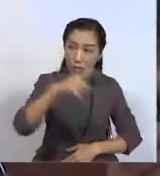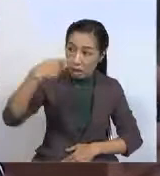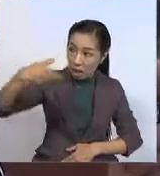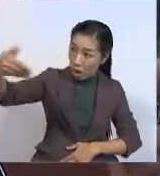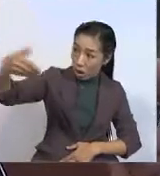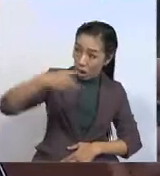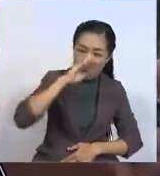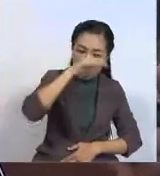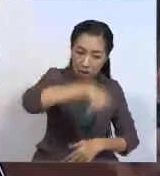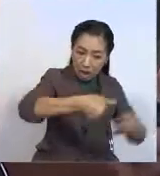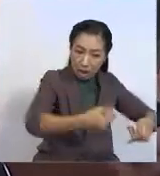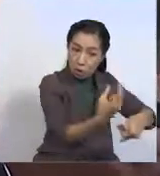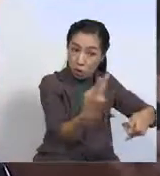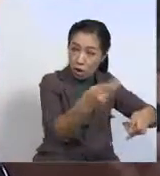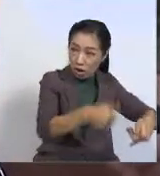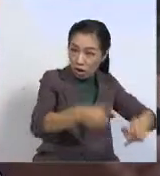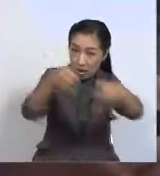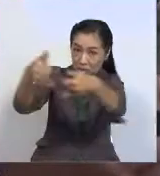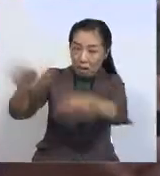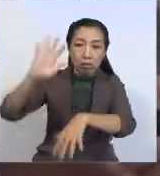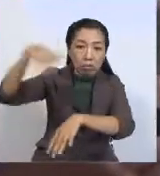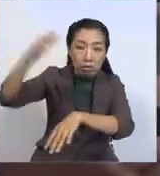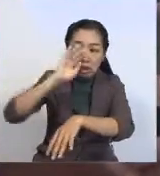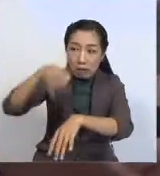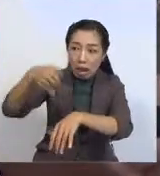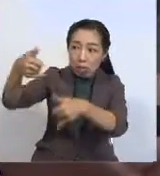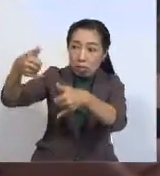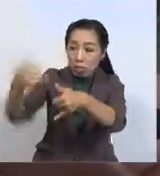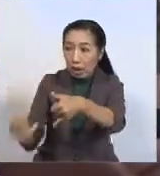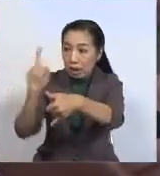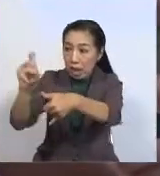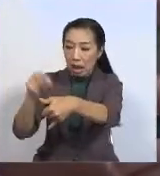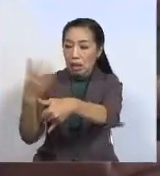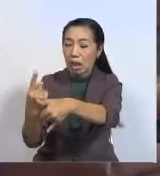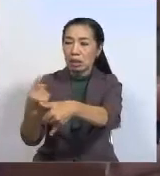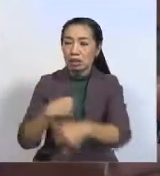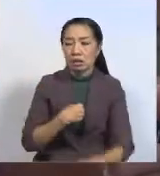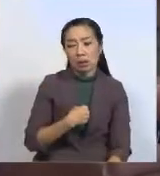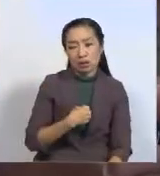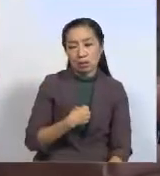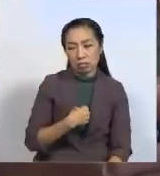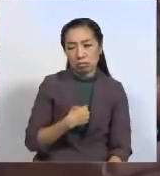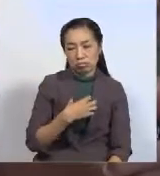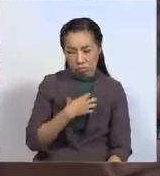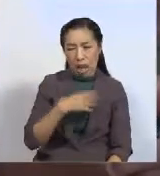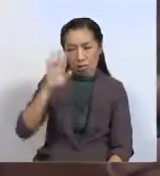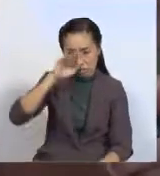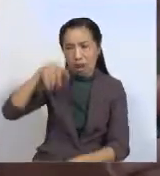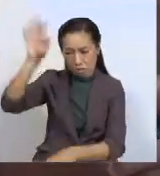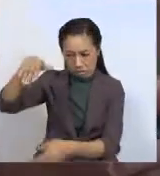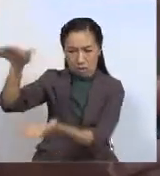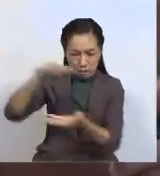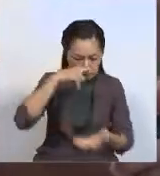2เชือกแล้วเชือกหนึ่งเสียชีวิตลงถ้าเป็นผมก็อยากจะขอเอาอีกเชือกหนึ่งกลับมาดูแลที่เมือง